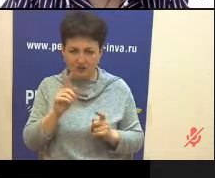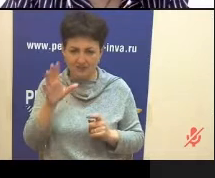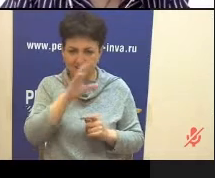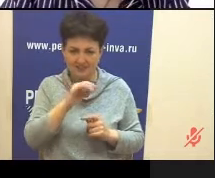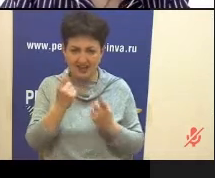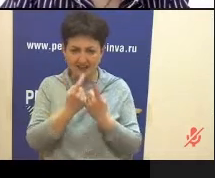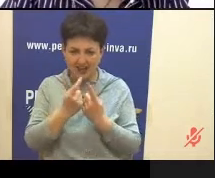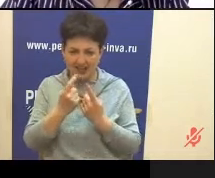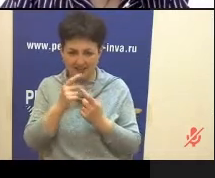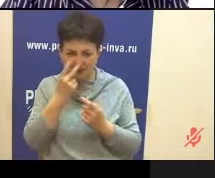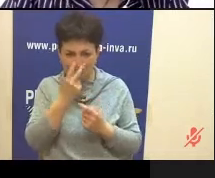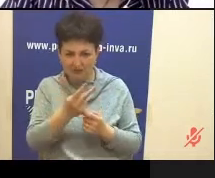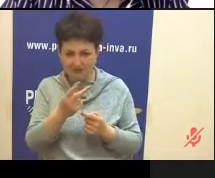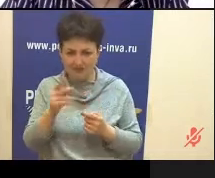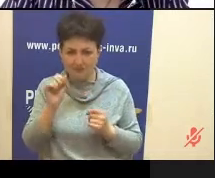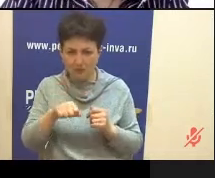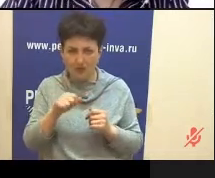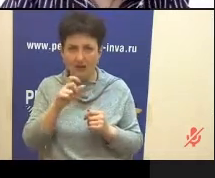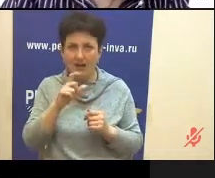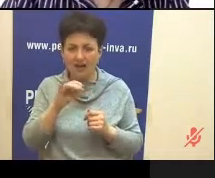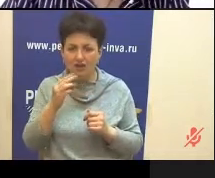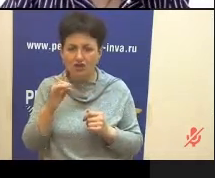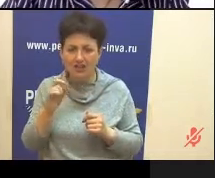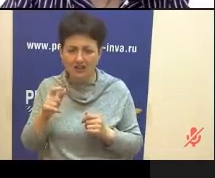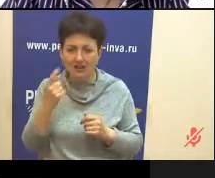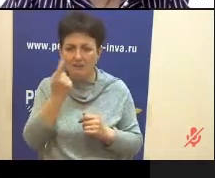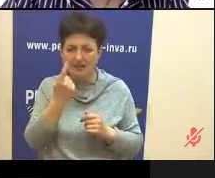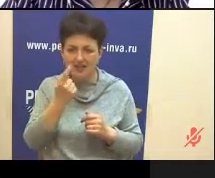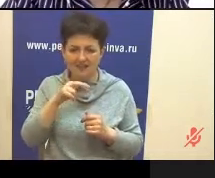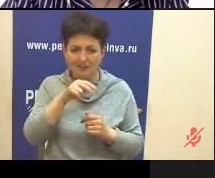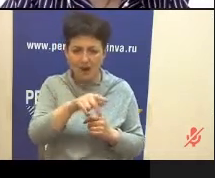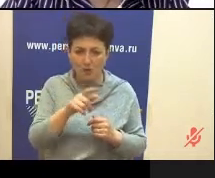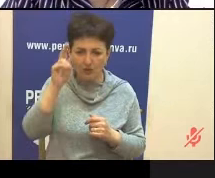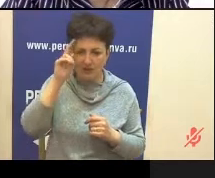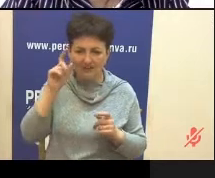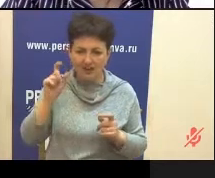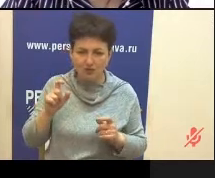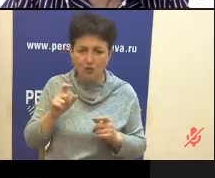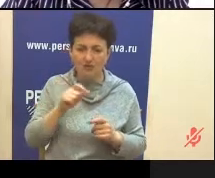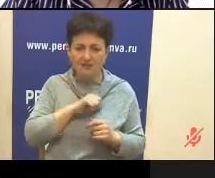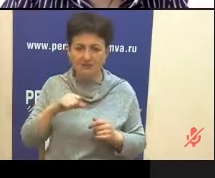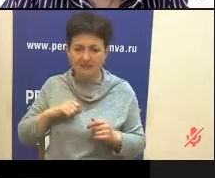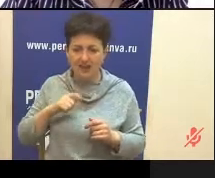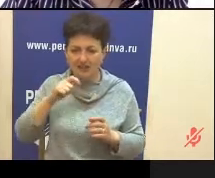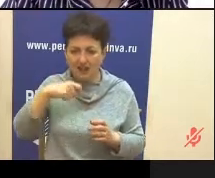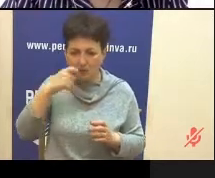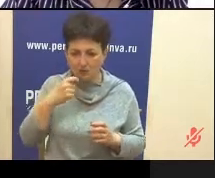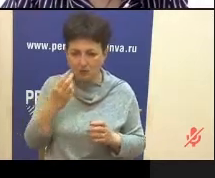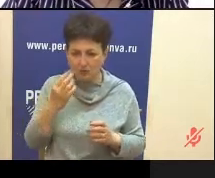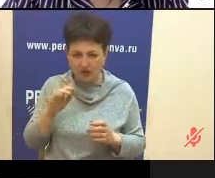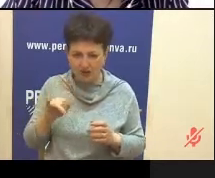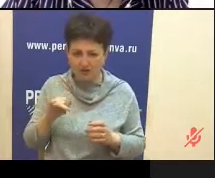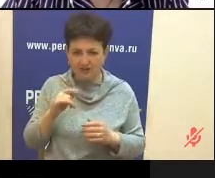увидит, что все его одноклассники могут отследить по хэштегам первый его поход на горшок и первую его